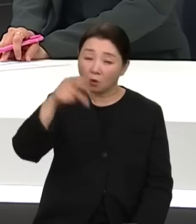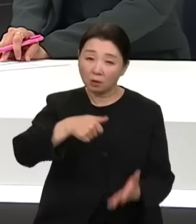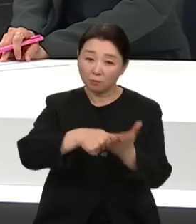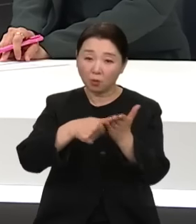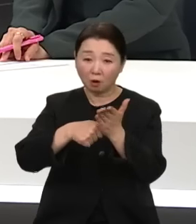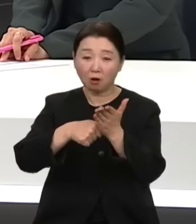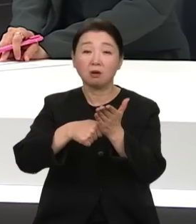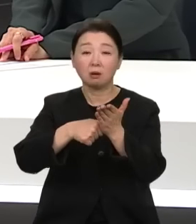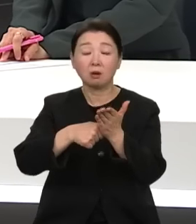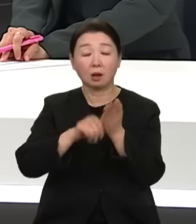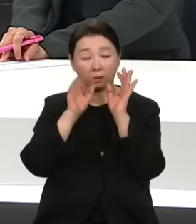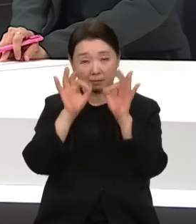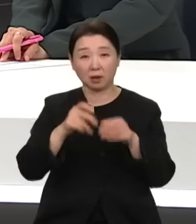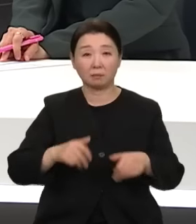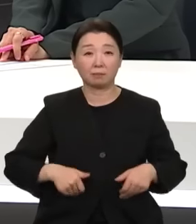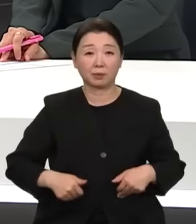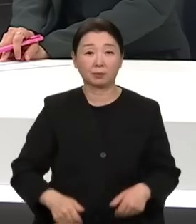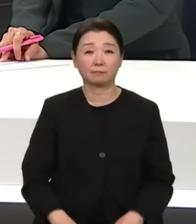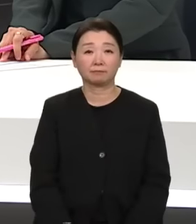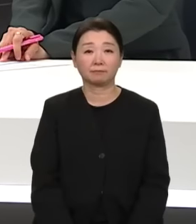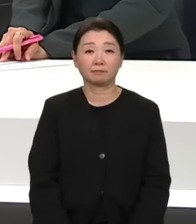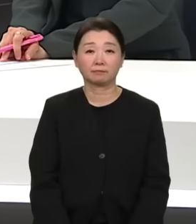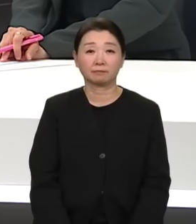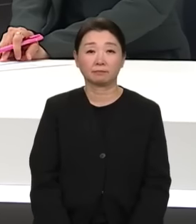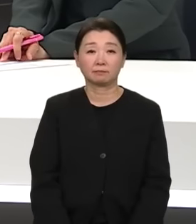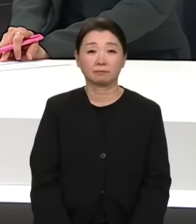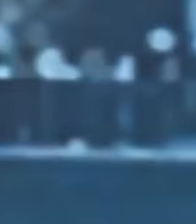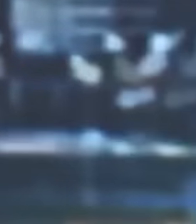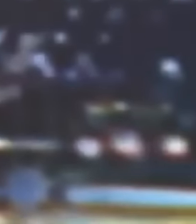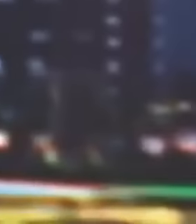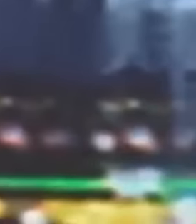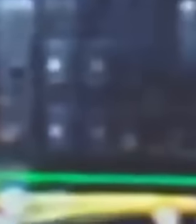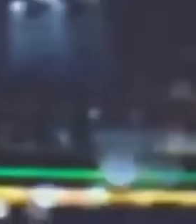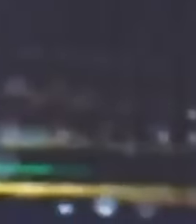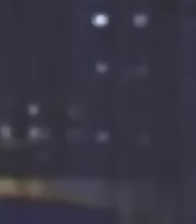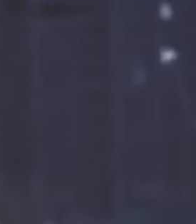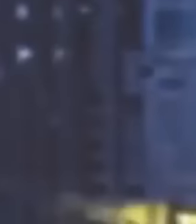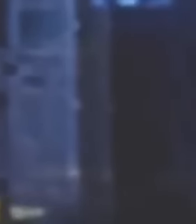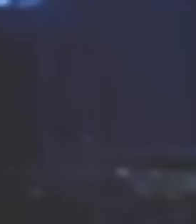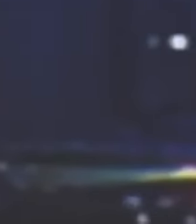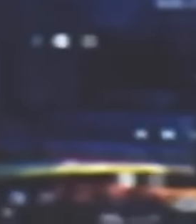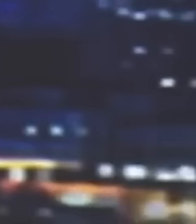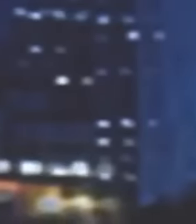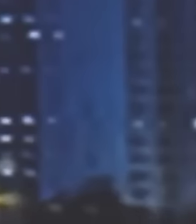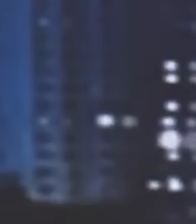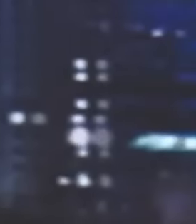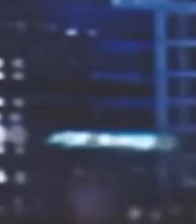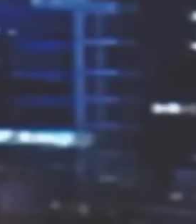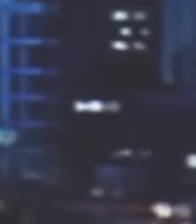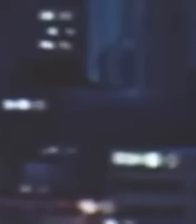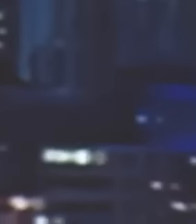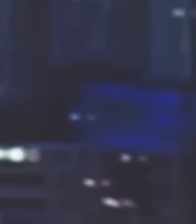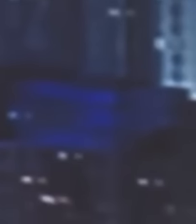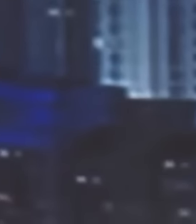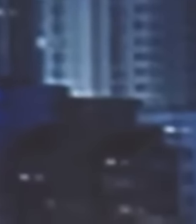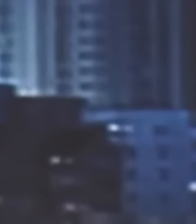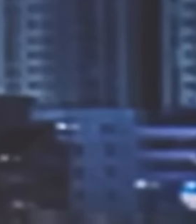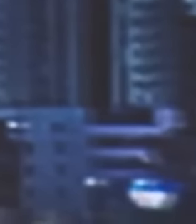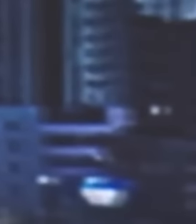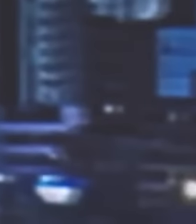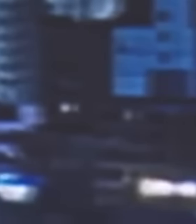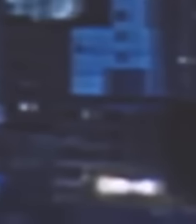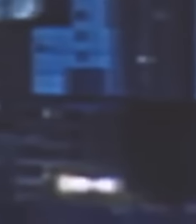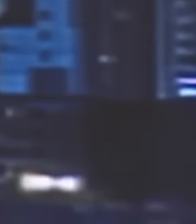보이는 그 표결 한번 지켜봐야겠군요 유한우 기자였습니다 JTBC 뉴스를 시청해 주셔서 고맙습니다